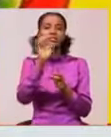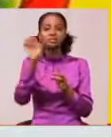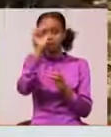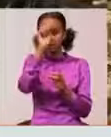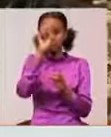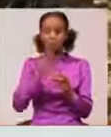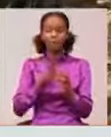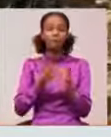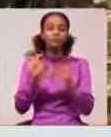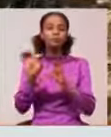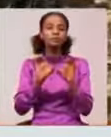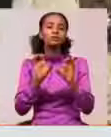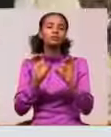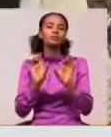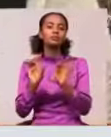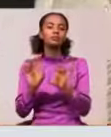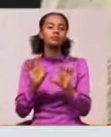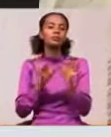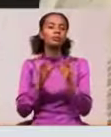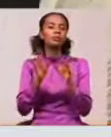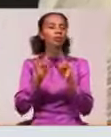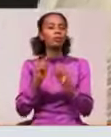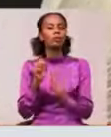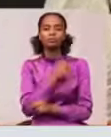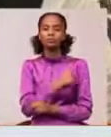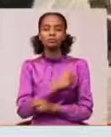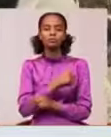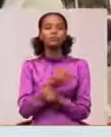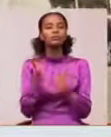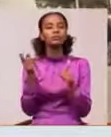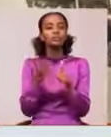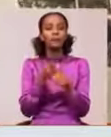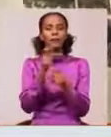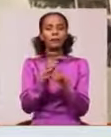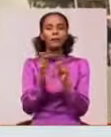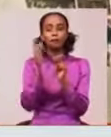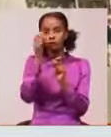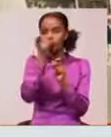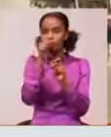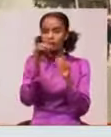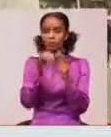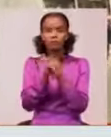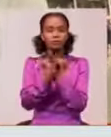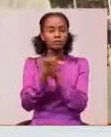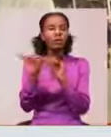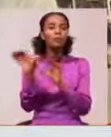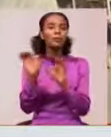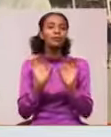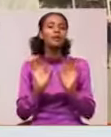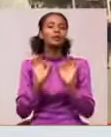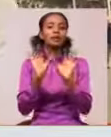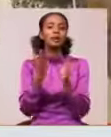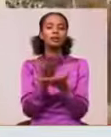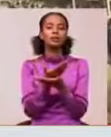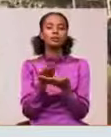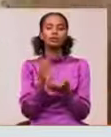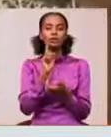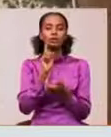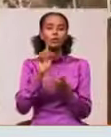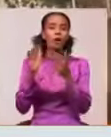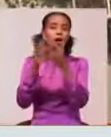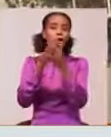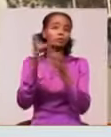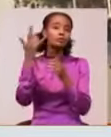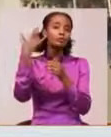ድርጊትንም እንደሚያወግዙም ገልጸዋል። በጣም ነው ያዘንኩት። በመጀመሪያ ደረጃ ኢትዮጵያ ውስጥ እንደዚህ አይነት ነገር መደረግ የሌለበት ነው። አሜሪካን